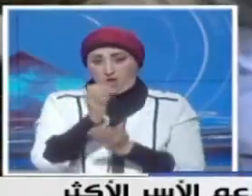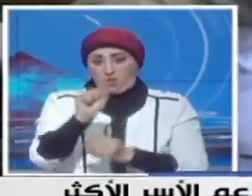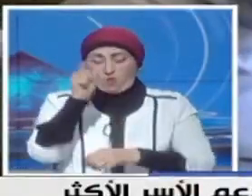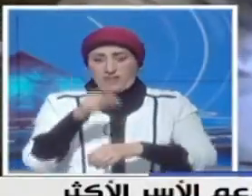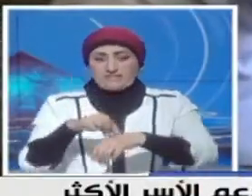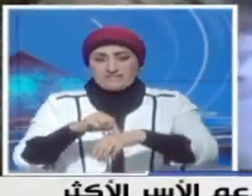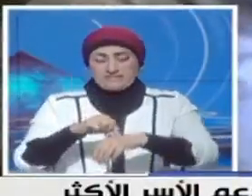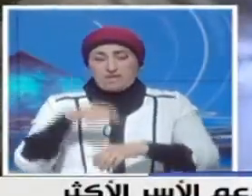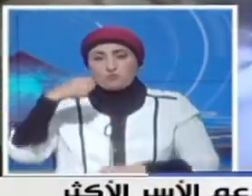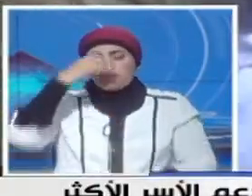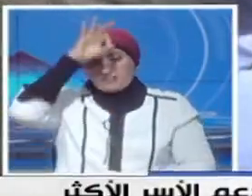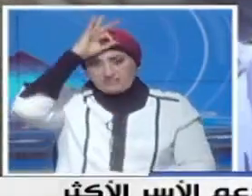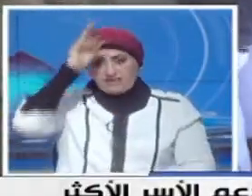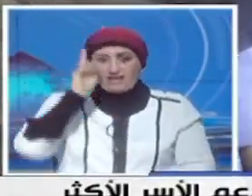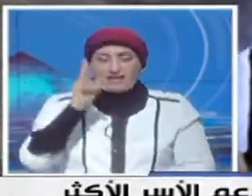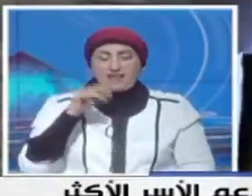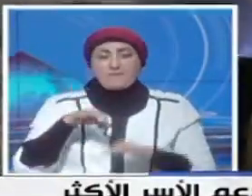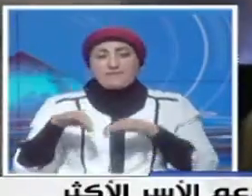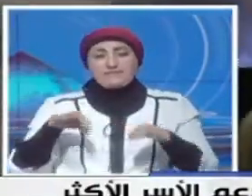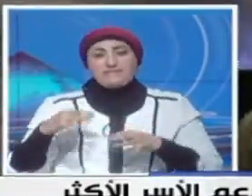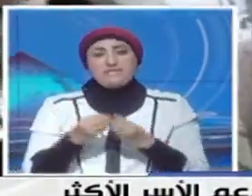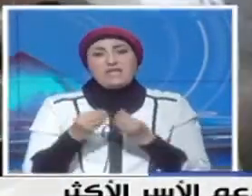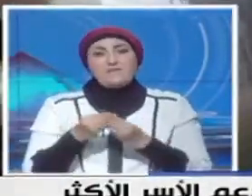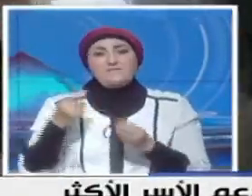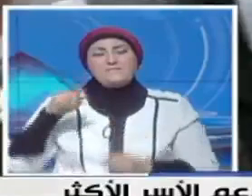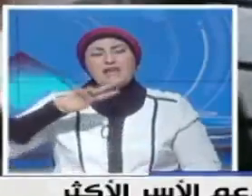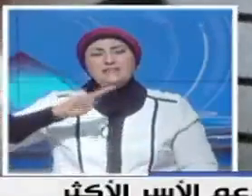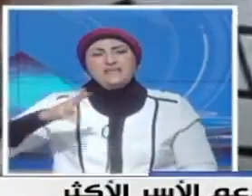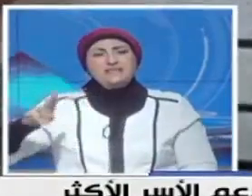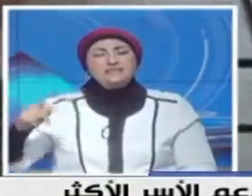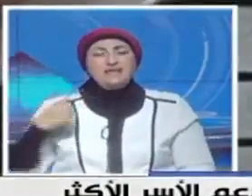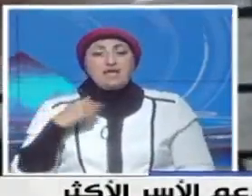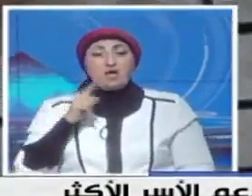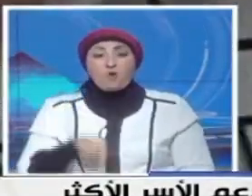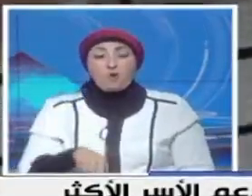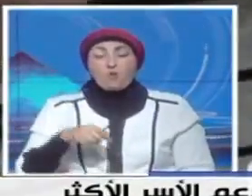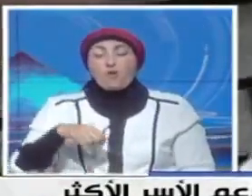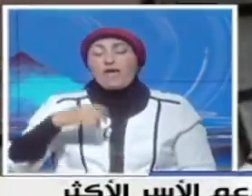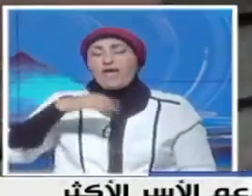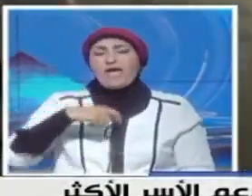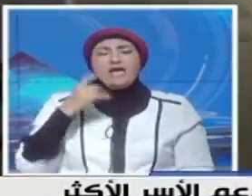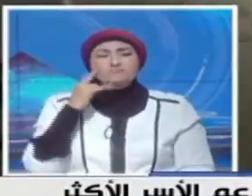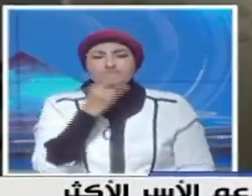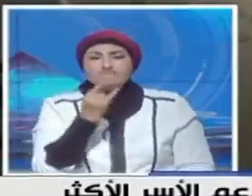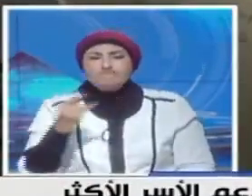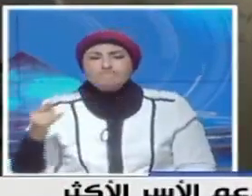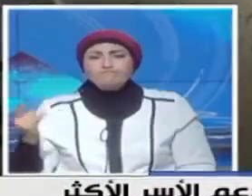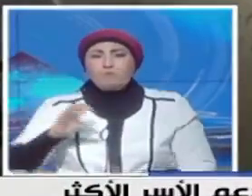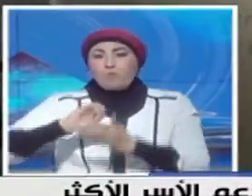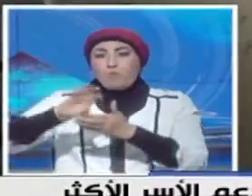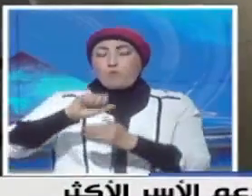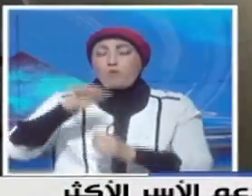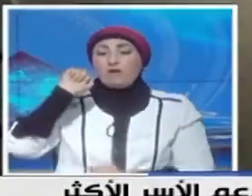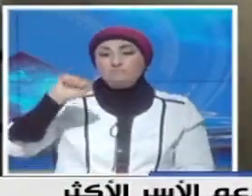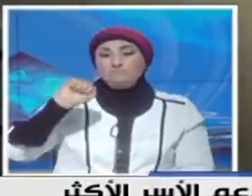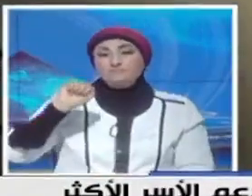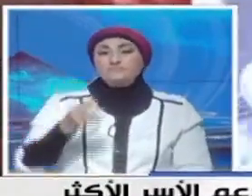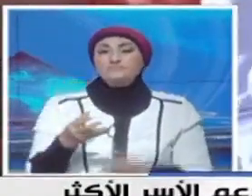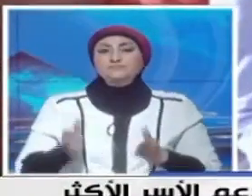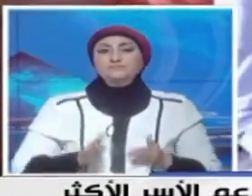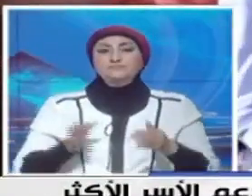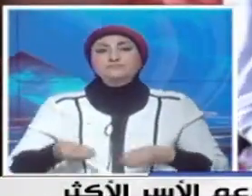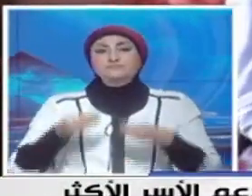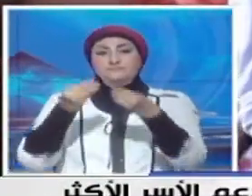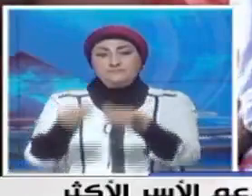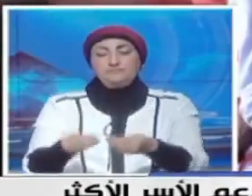بوزاره الداخليه بالتنسيق مع قطاعات الوزاره المعنيه ومديريات الامن بتوزيع هذه المساعدات بعدد